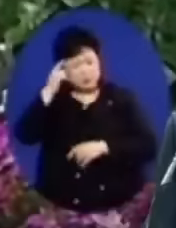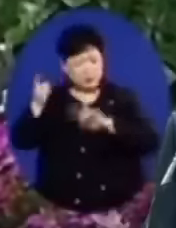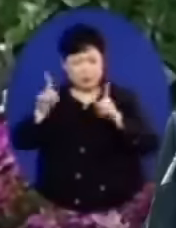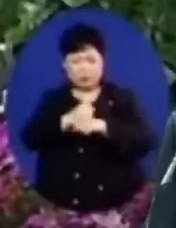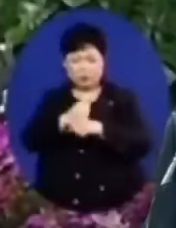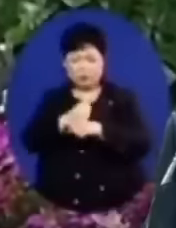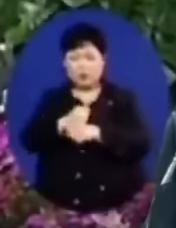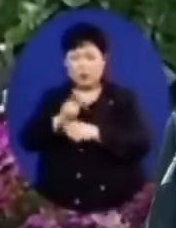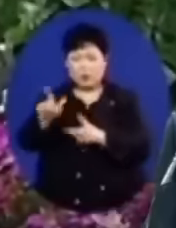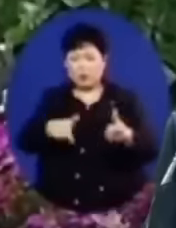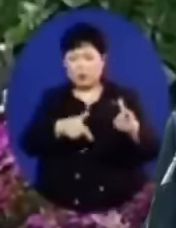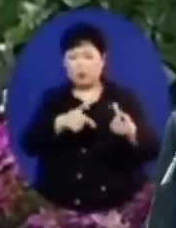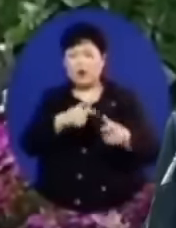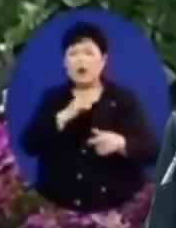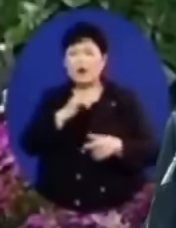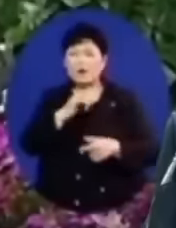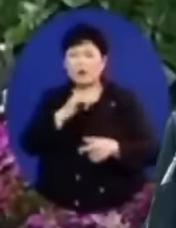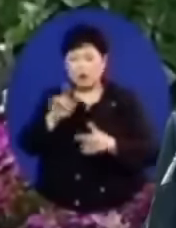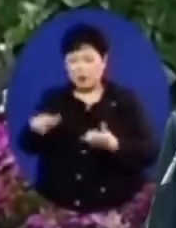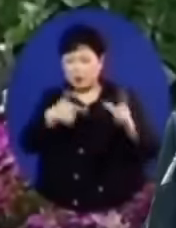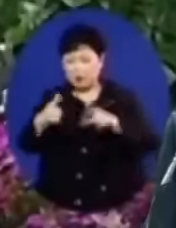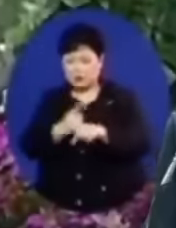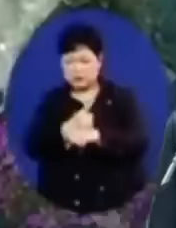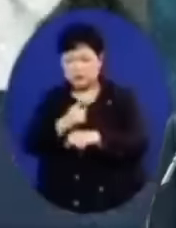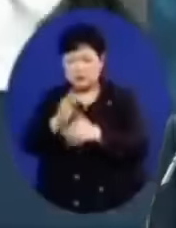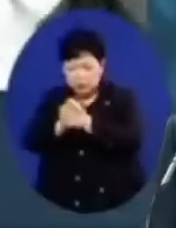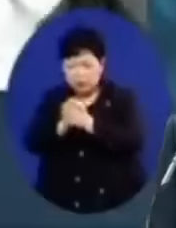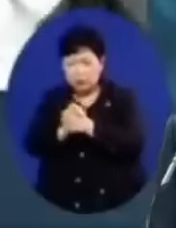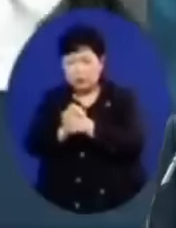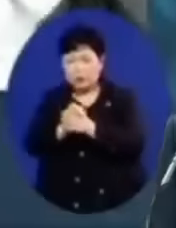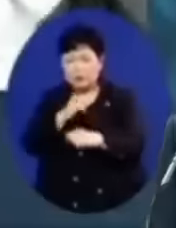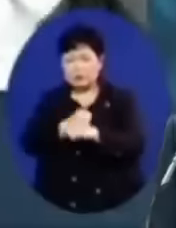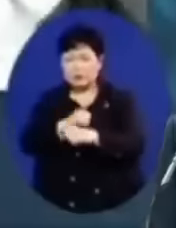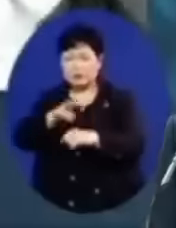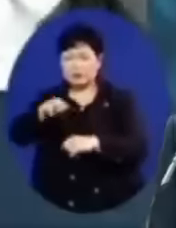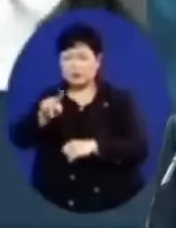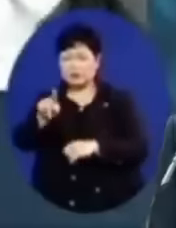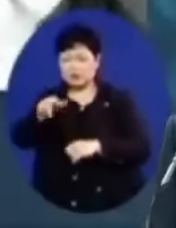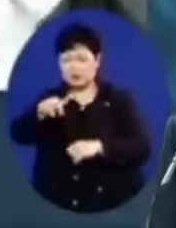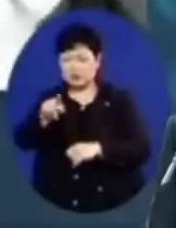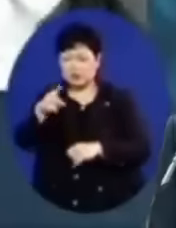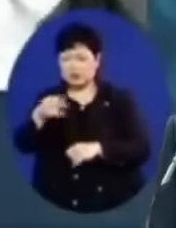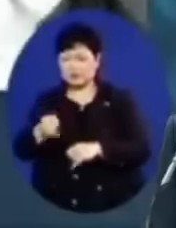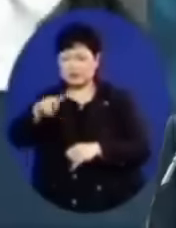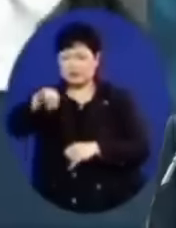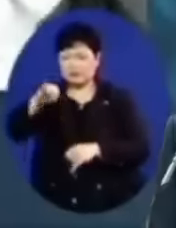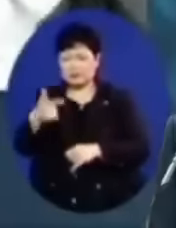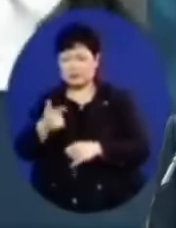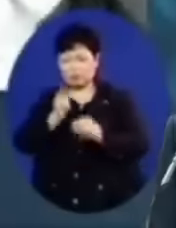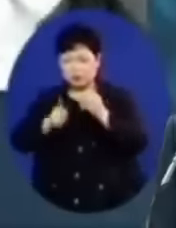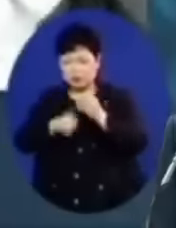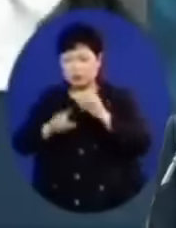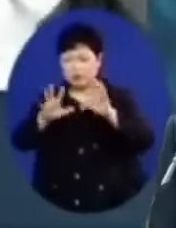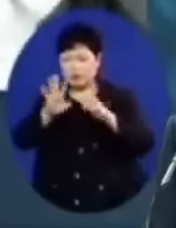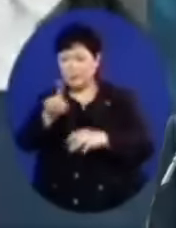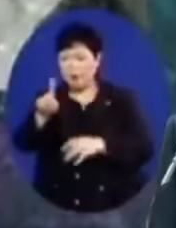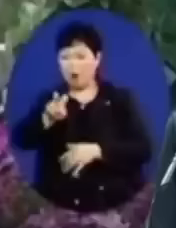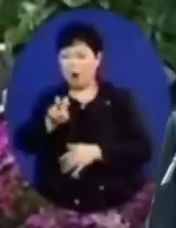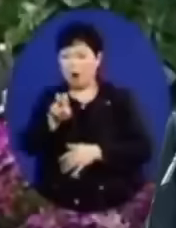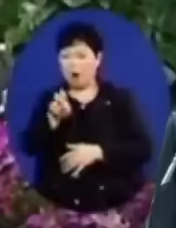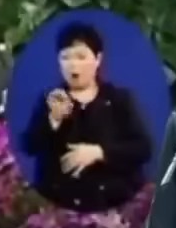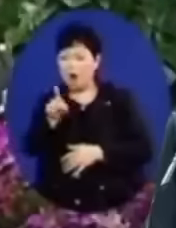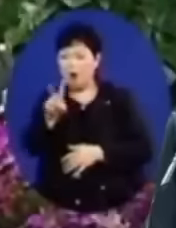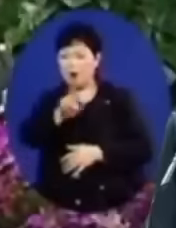기도에만 바쳤던 아도니람 저드슨은 불교에 잠들어 있던 절망의 땅인 버마에 그리스도의